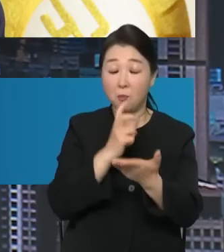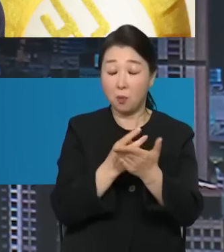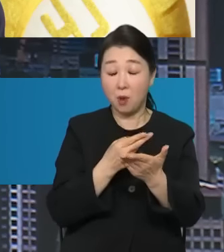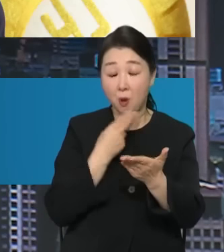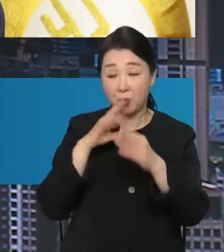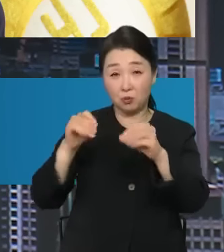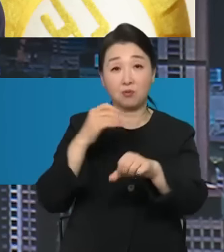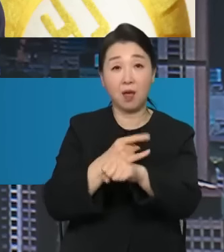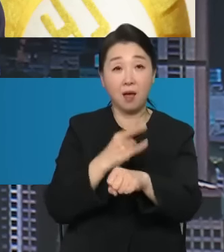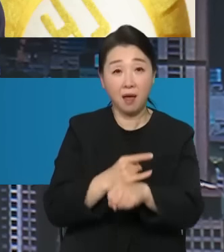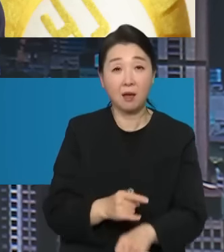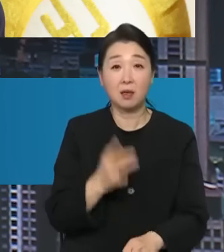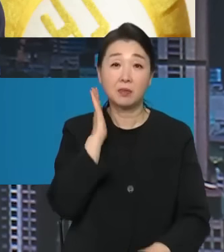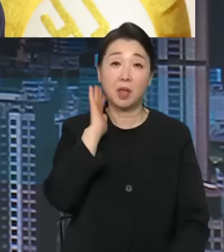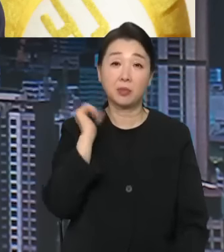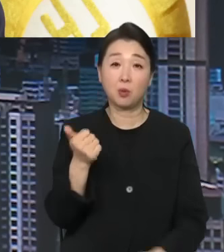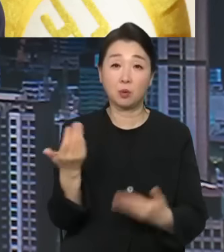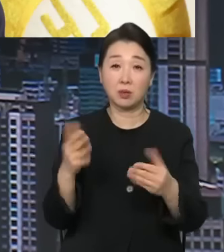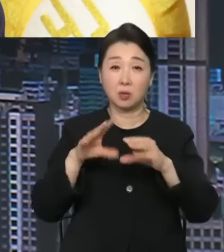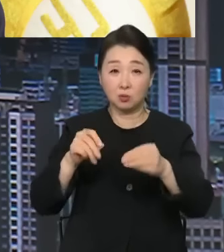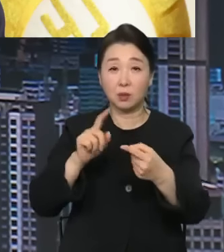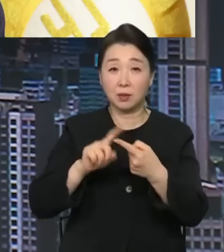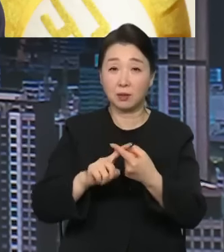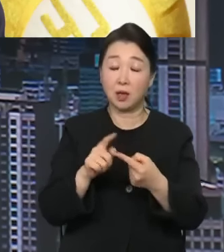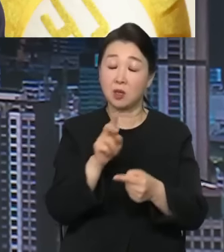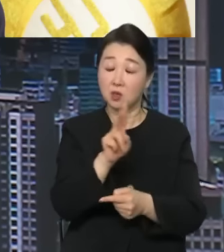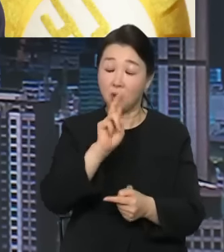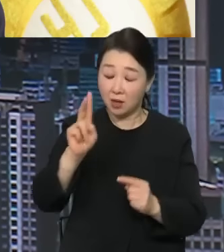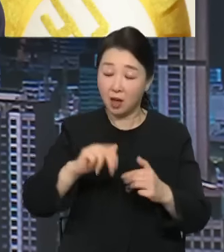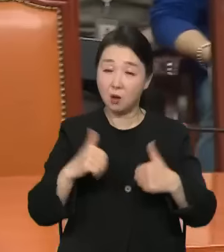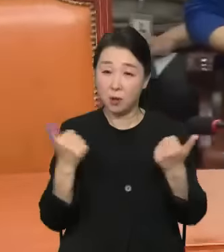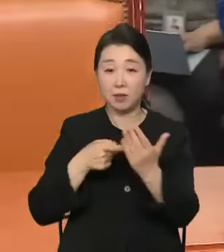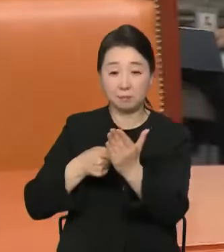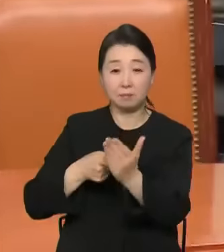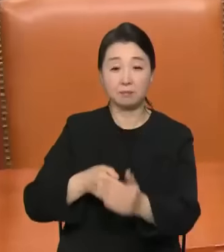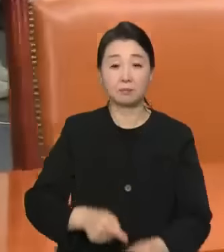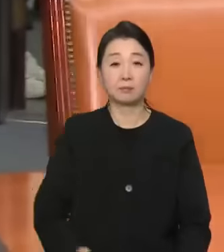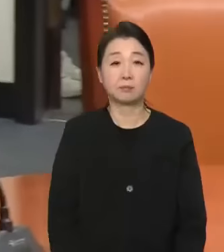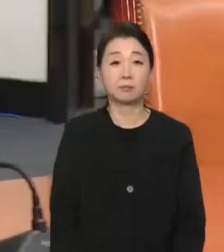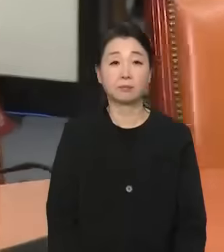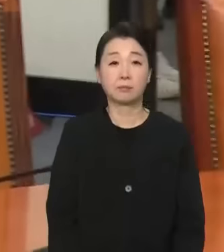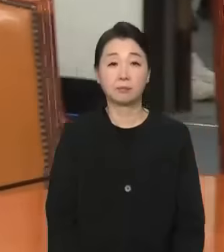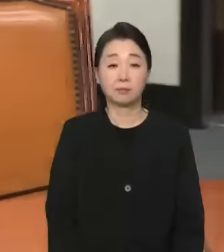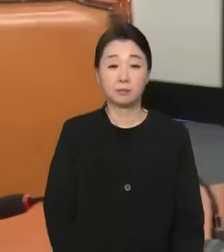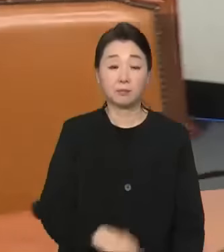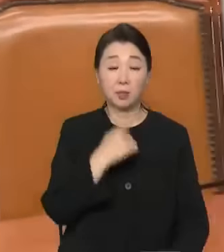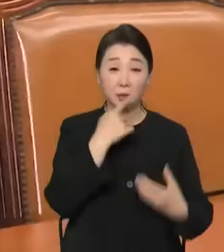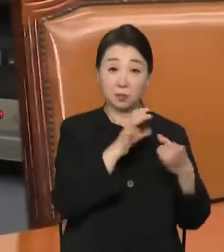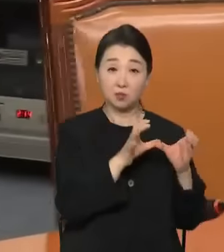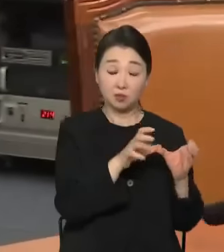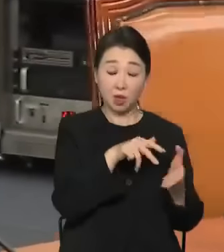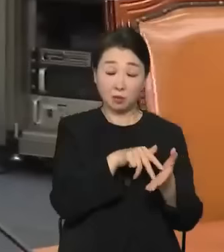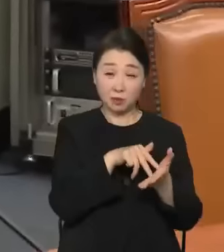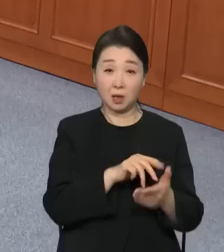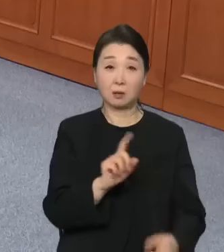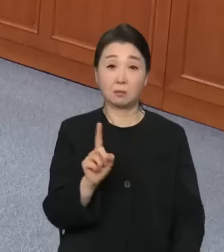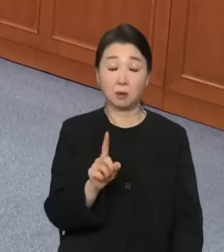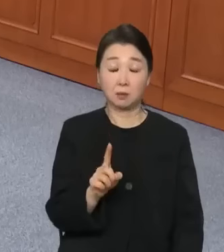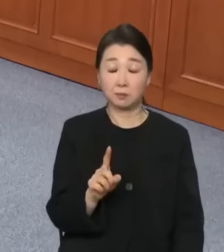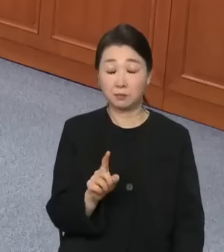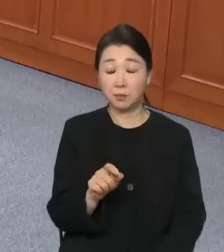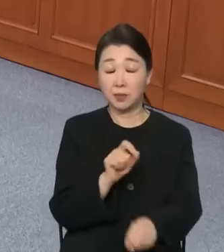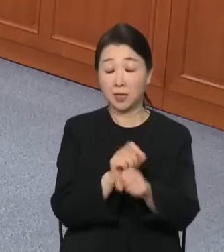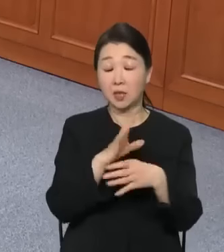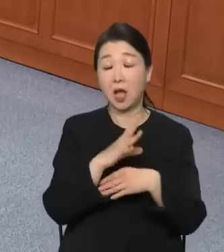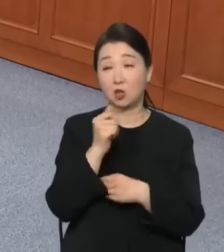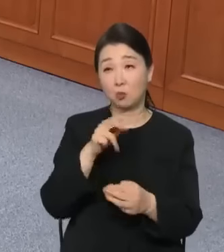위한 여야 회담을 제안했습니다 이희정 기자입니다 더불어민주당은 이상민 장관에 대한 사회 수용에